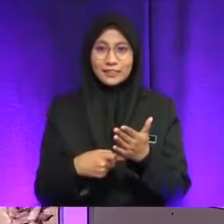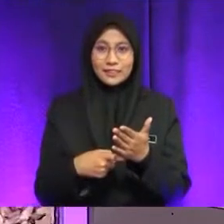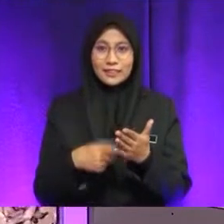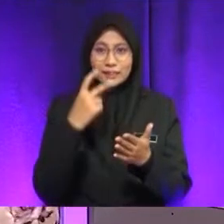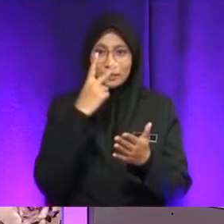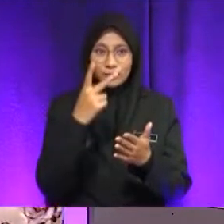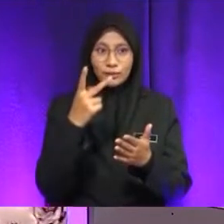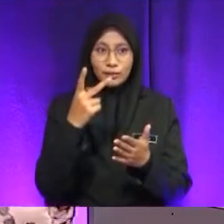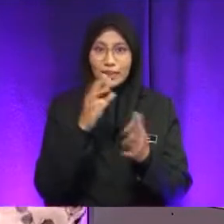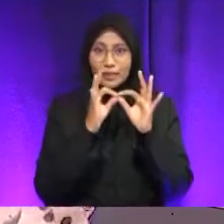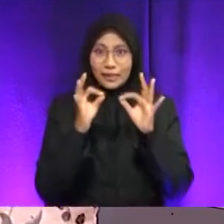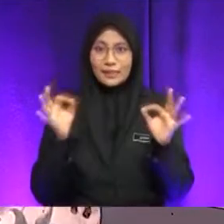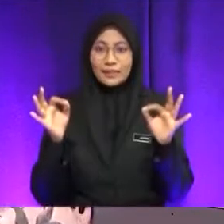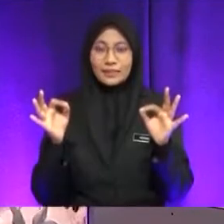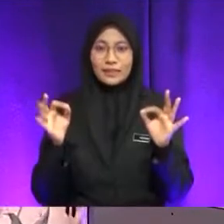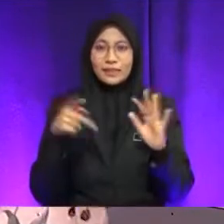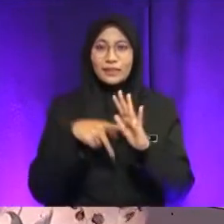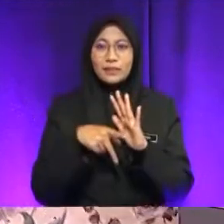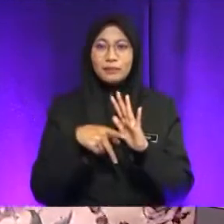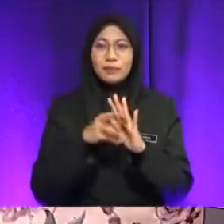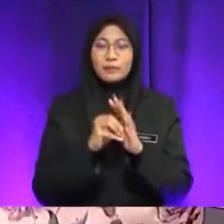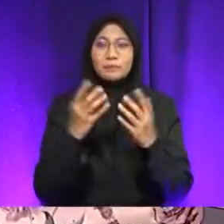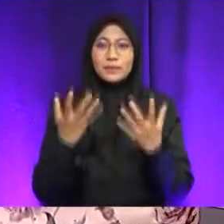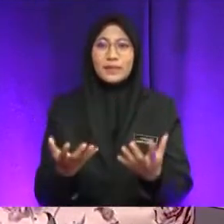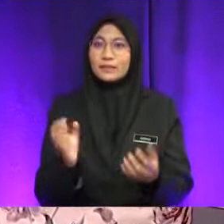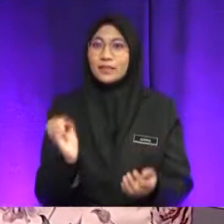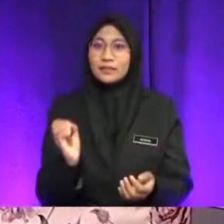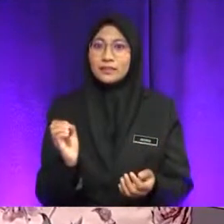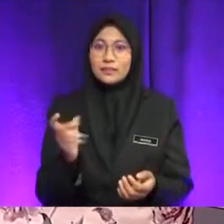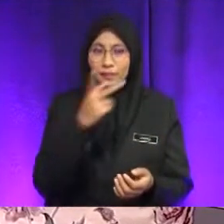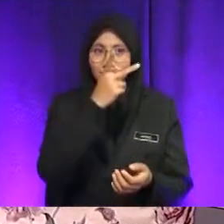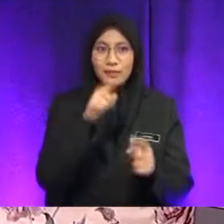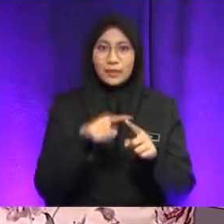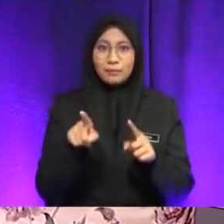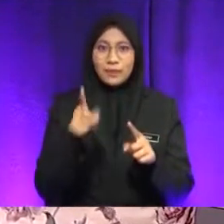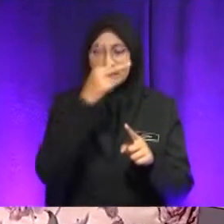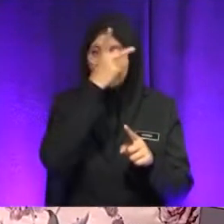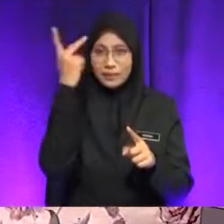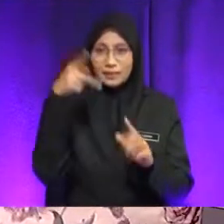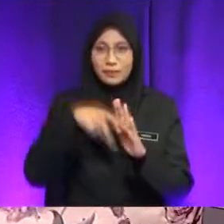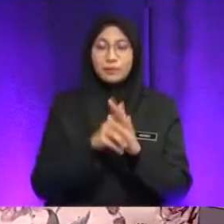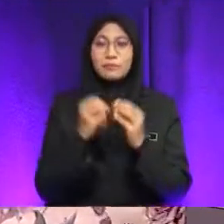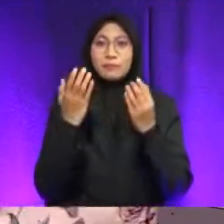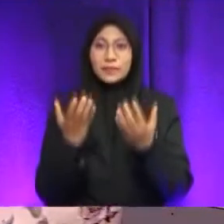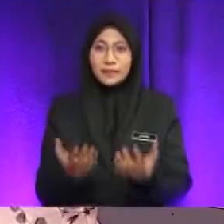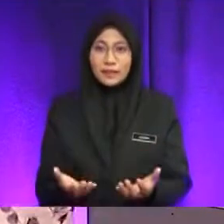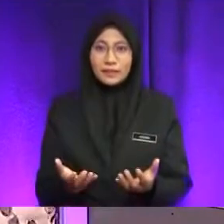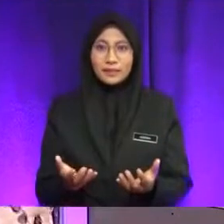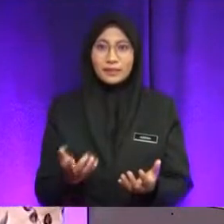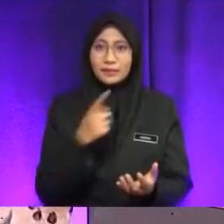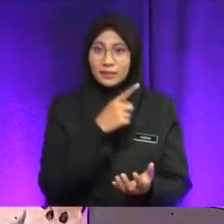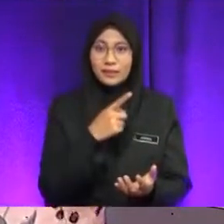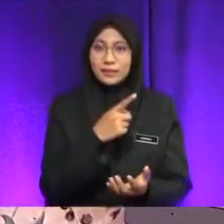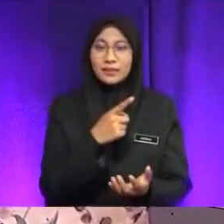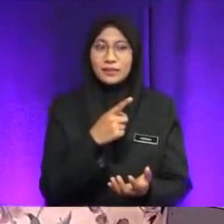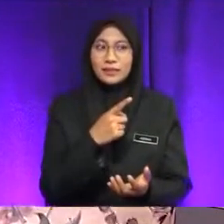Oke dan pemberat tak diberi secara langsung tapi kita paham Kita paham inilah pemberatnya kerana a productivity